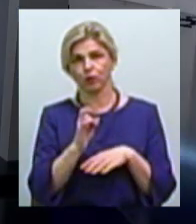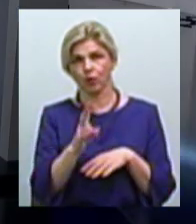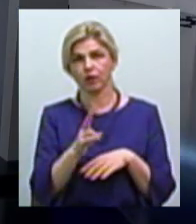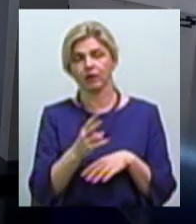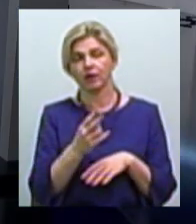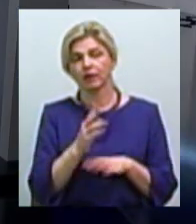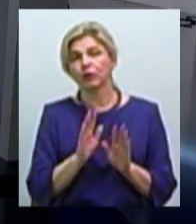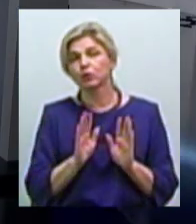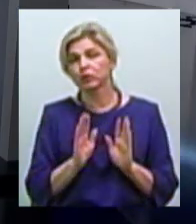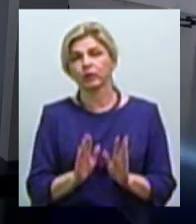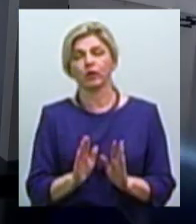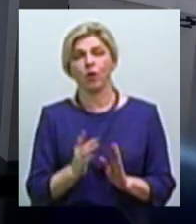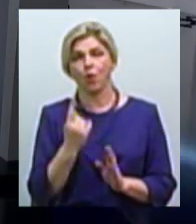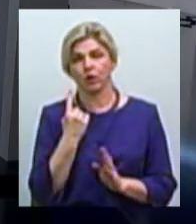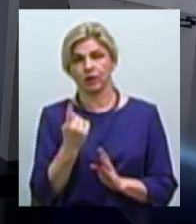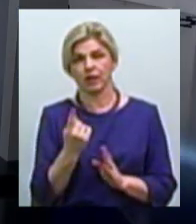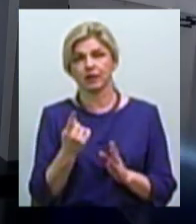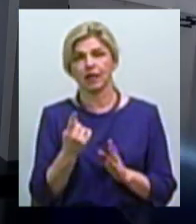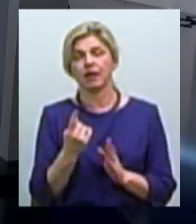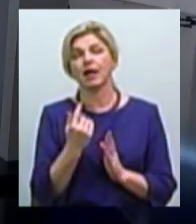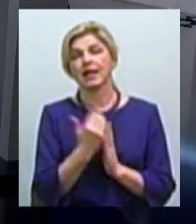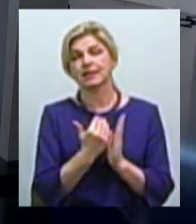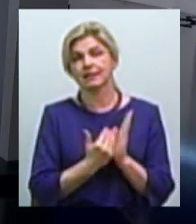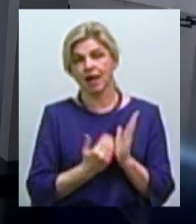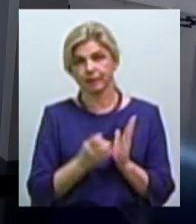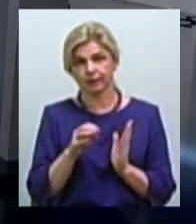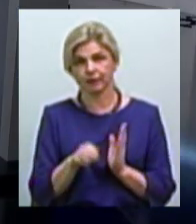Незважаючи. Це тільки один рецепт. Ми